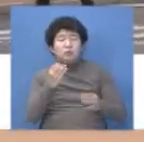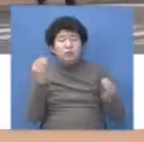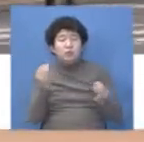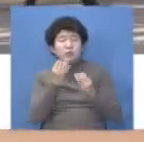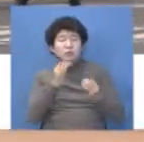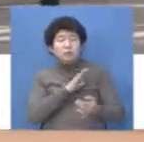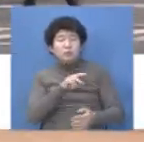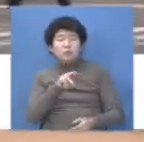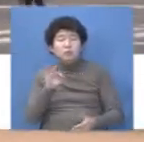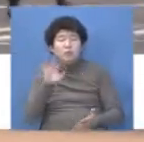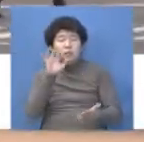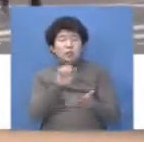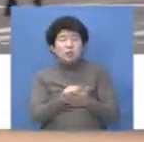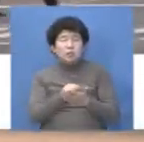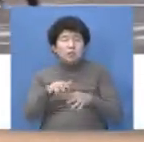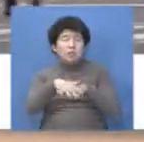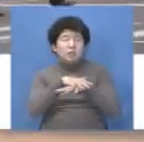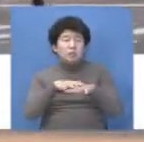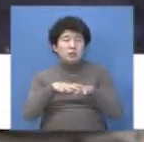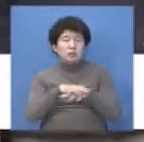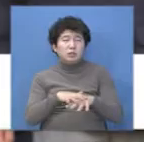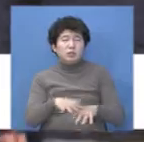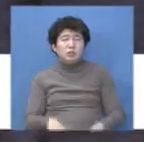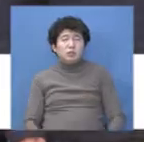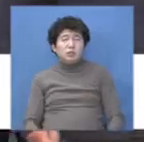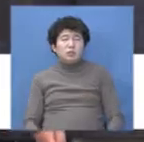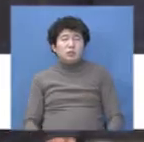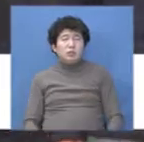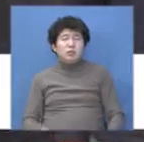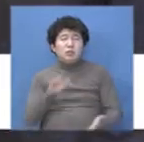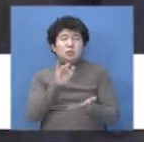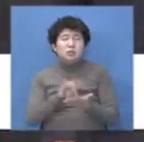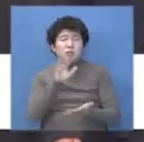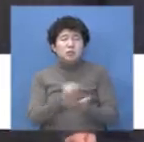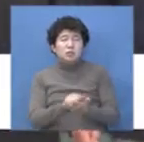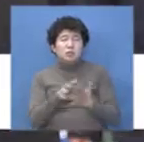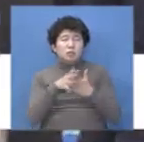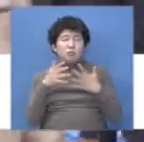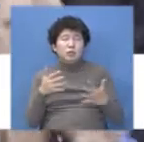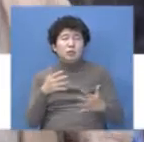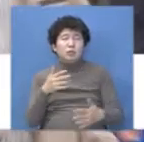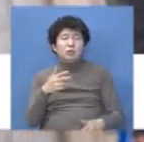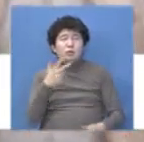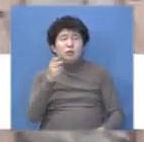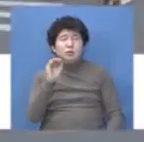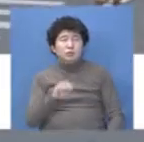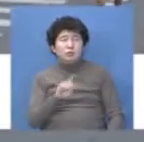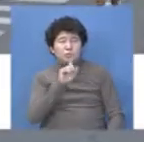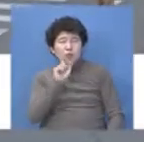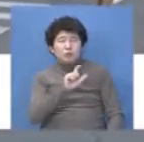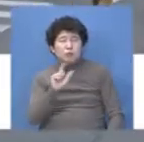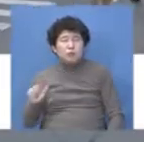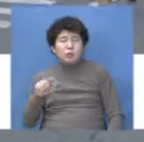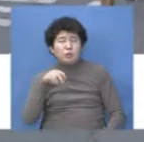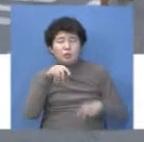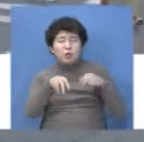обеспечению занятости населения. Ежегодно на рынок труда приходит около 300 тысяч молодых людей. Специалистам без опыта при трудоустройстве